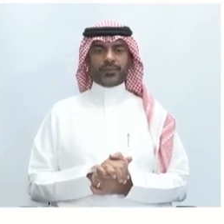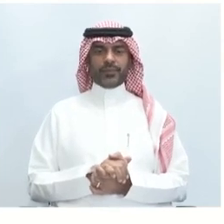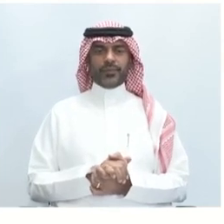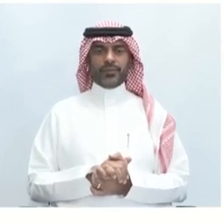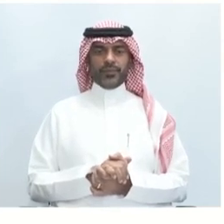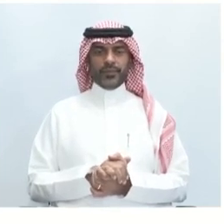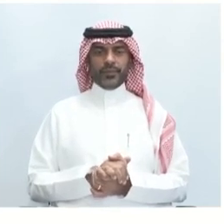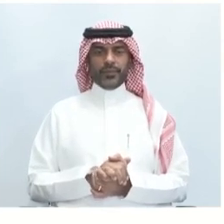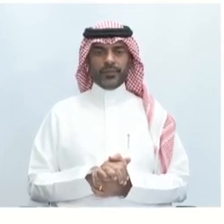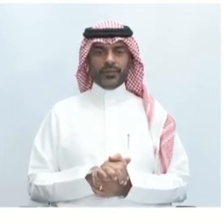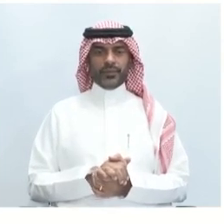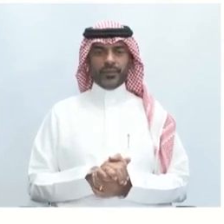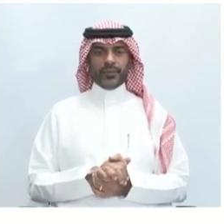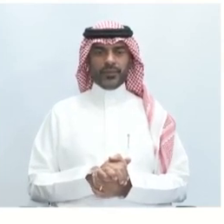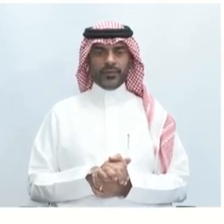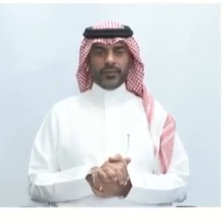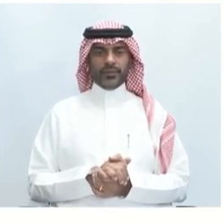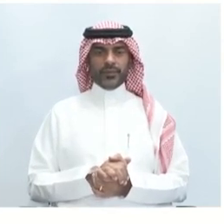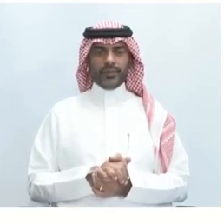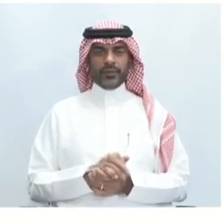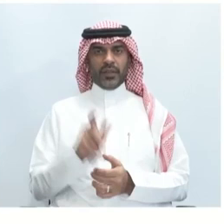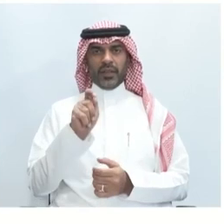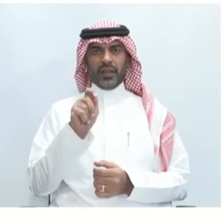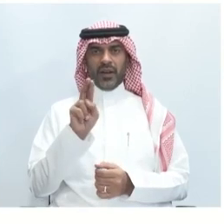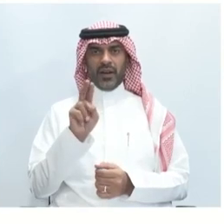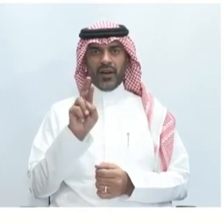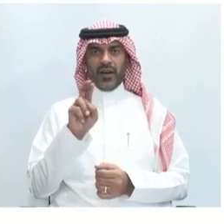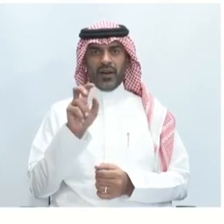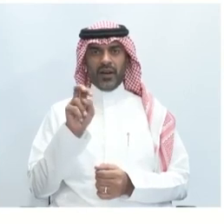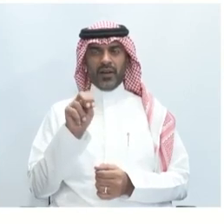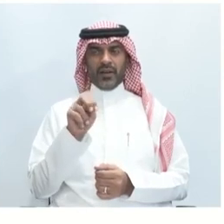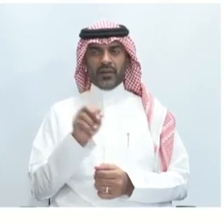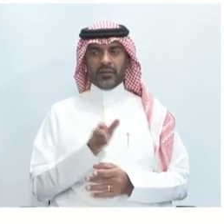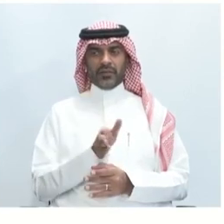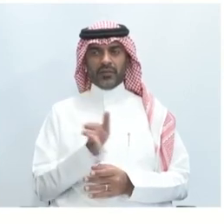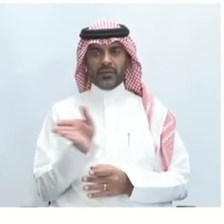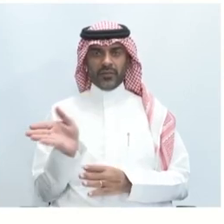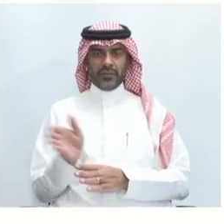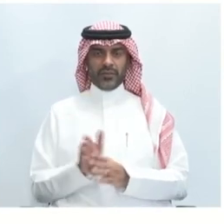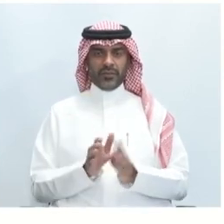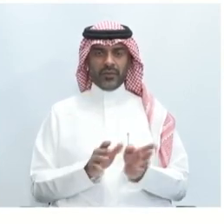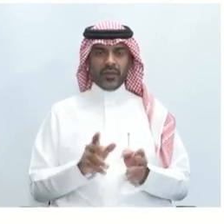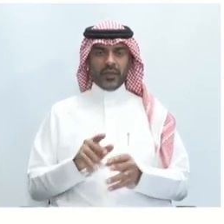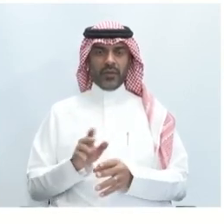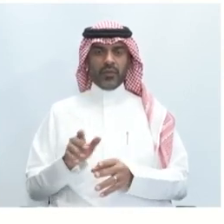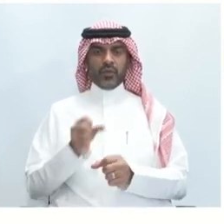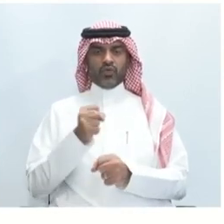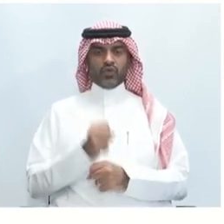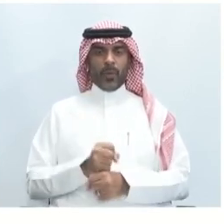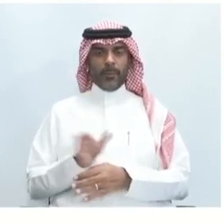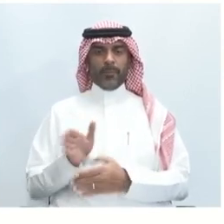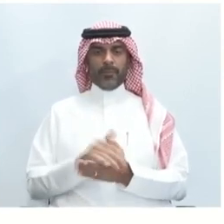تورن الانعطاف استير التوجيه طبعا ستوب ايقاف المحرك الموجود في